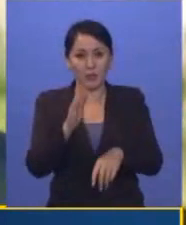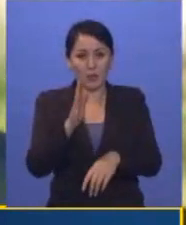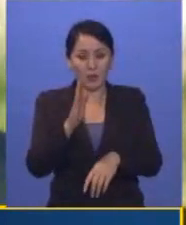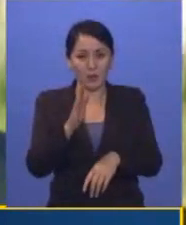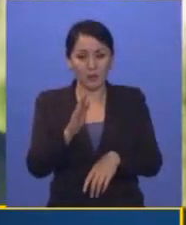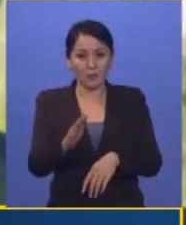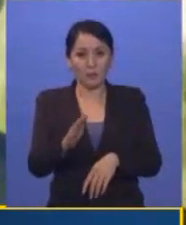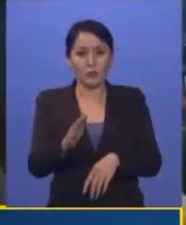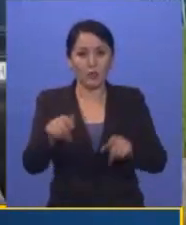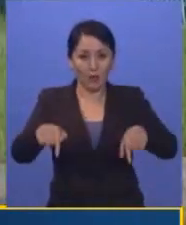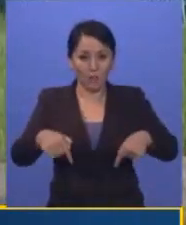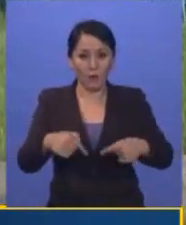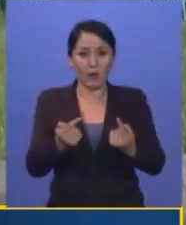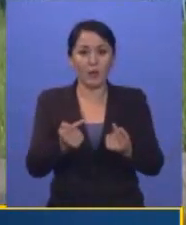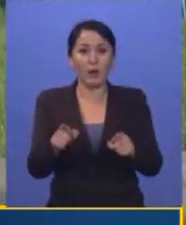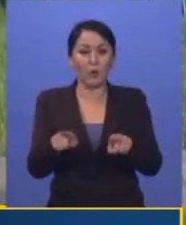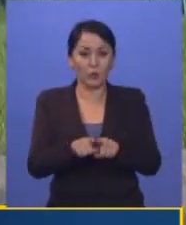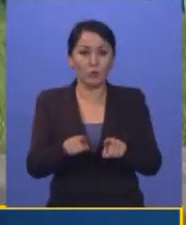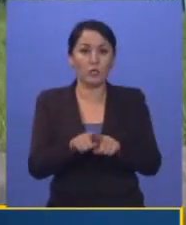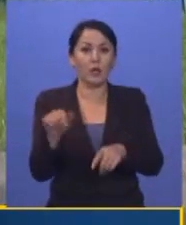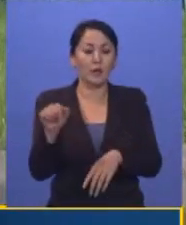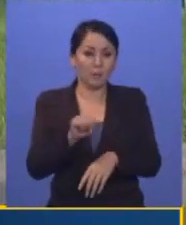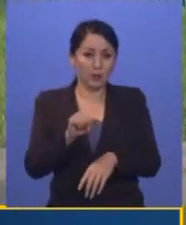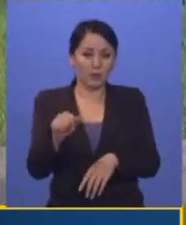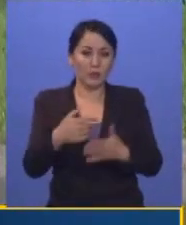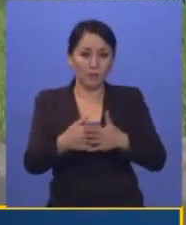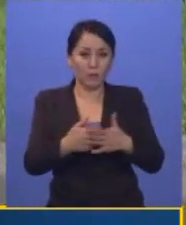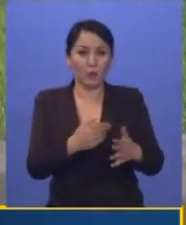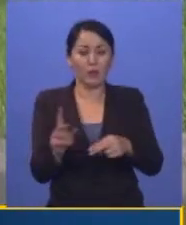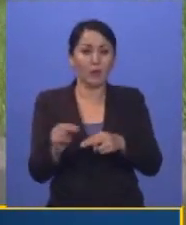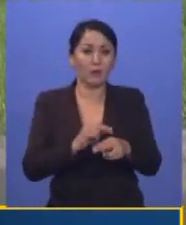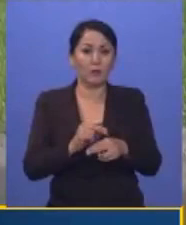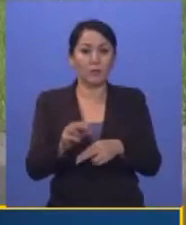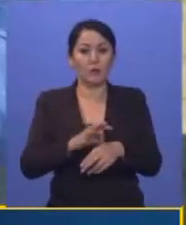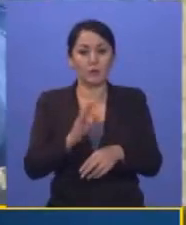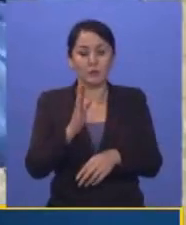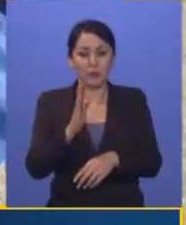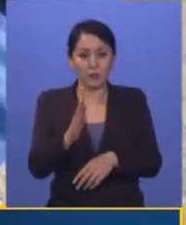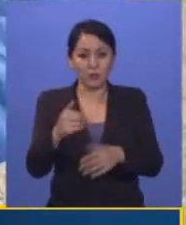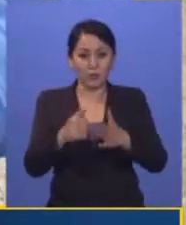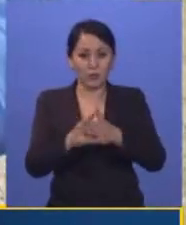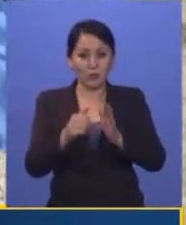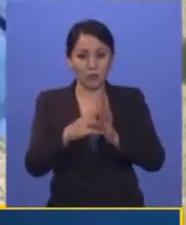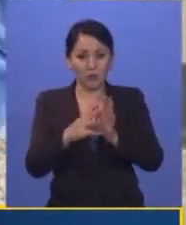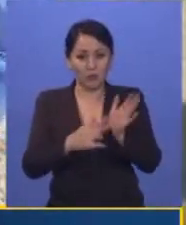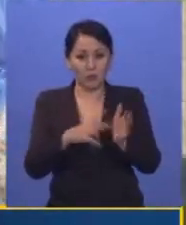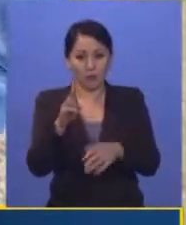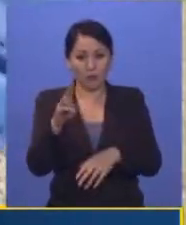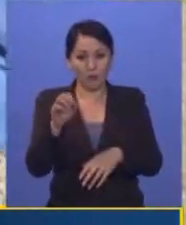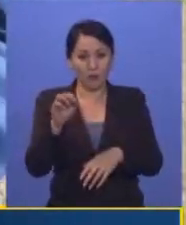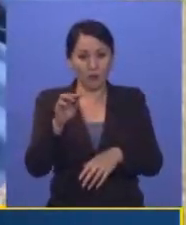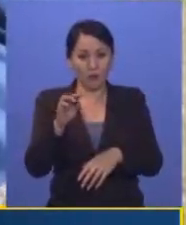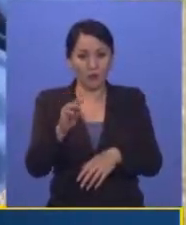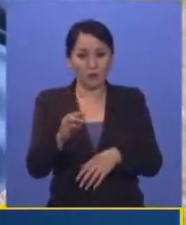Рейдтер жандандырылып, оның барысында осы санаттағы жүргізушілер мен профилактикалық жұмыс жүргізіледі. Кәмелетке толмағандардың арасында скутермен